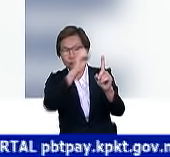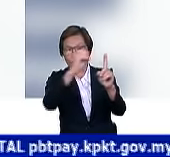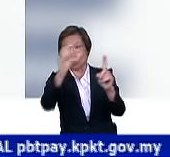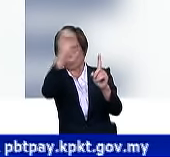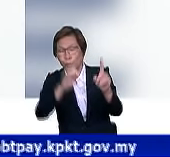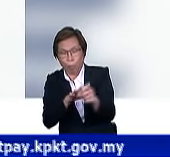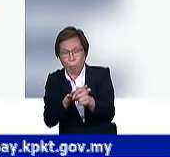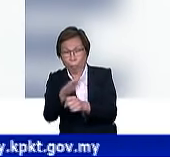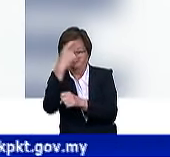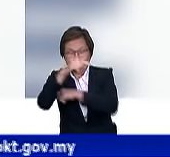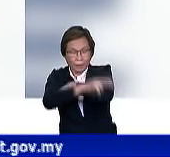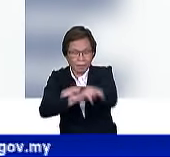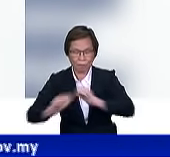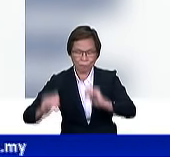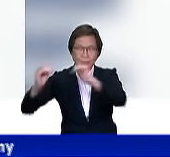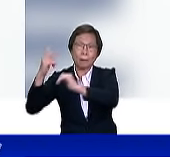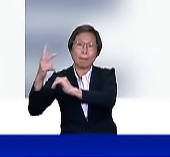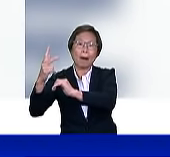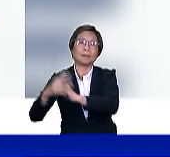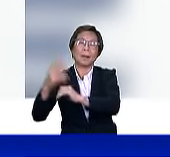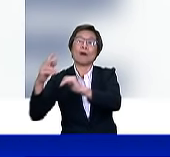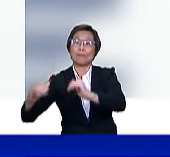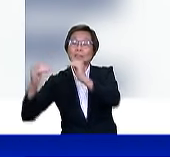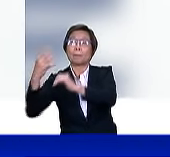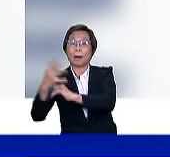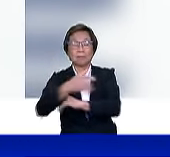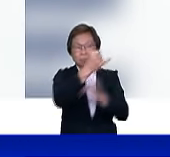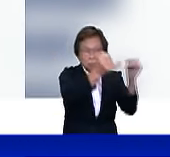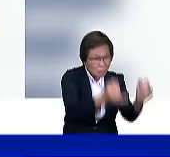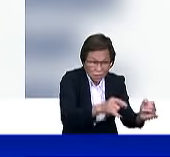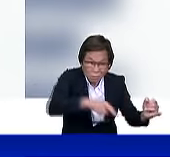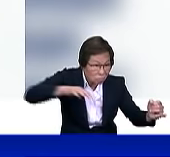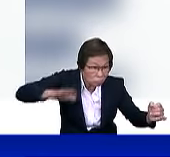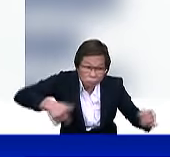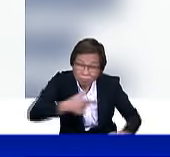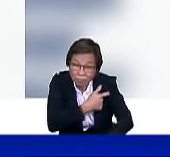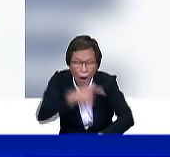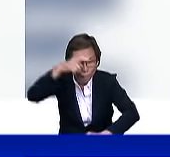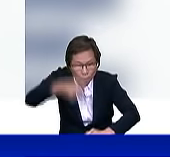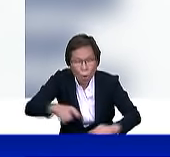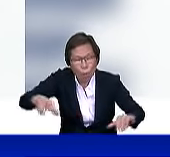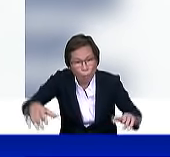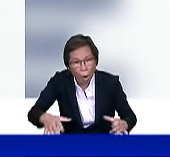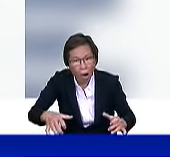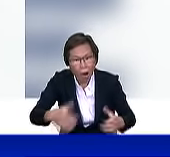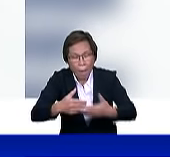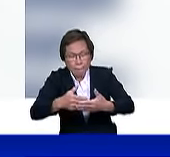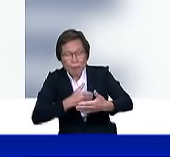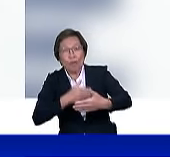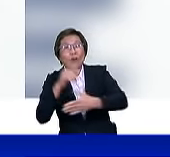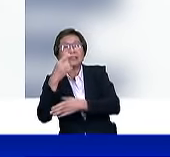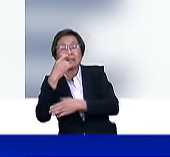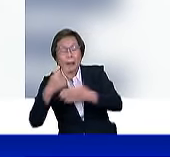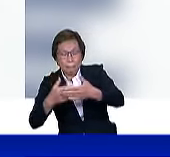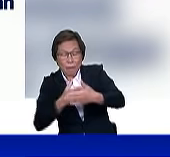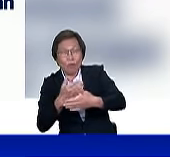penuh bagi negeri fasa 4. Bagi individu yang belum divaksin, mereka perlu menjalani pre-event test